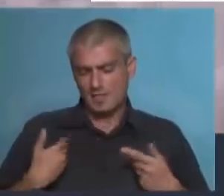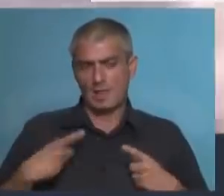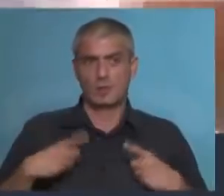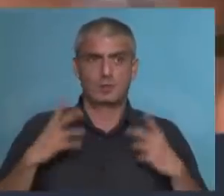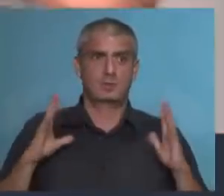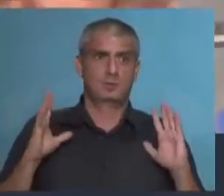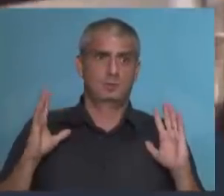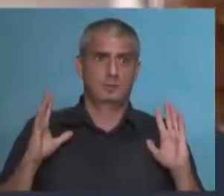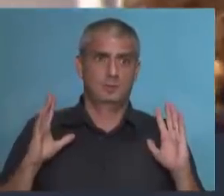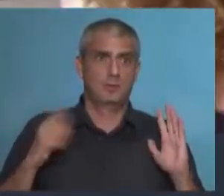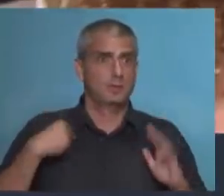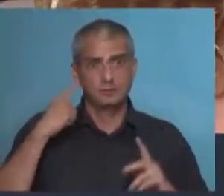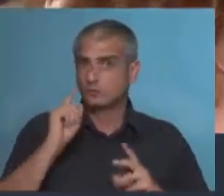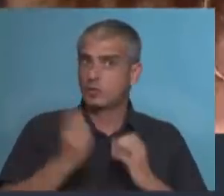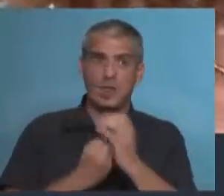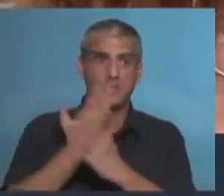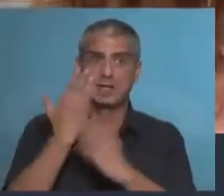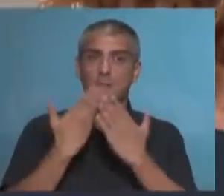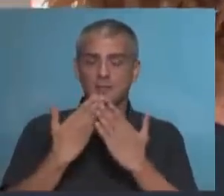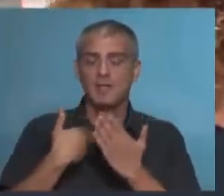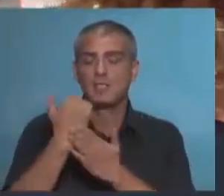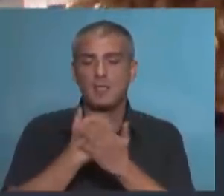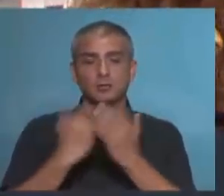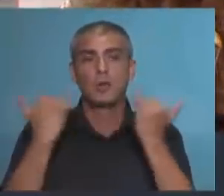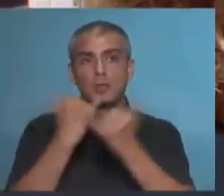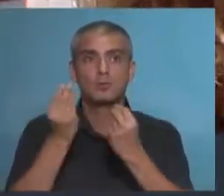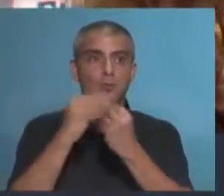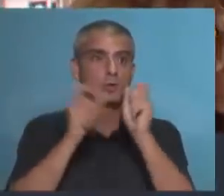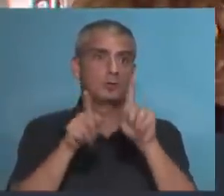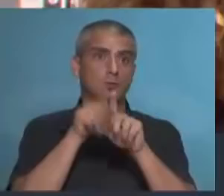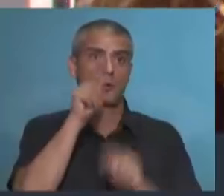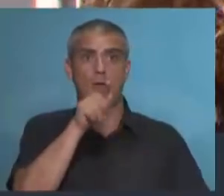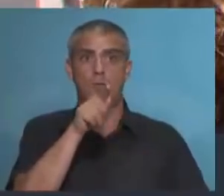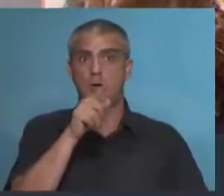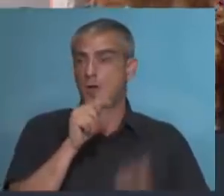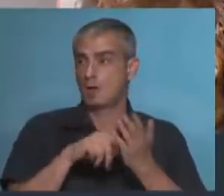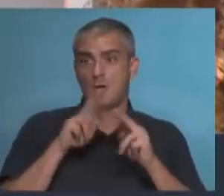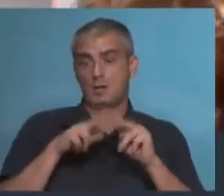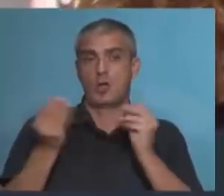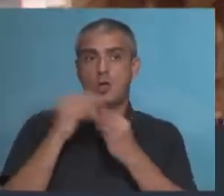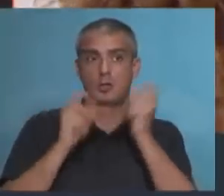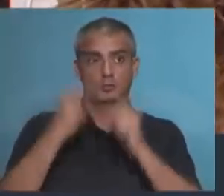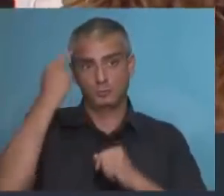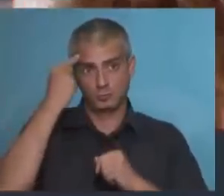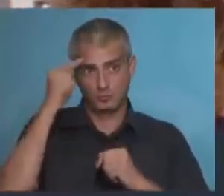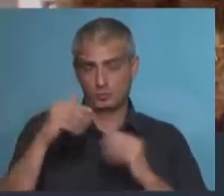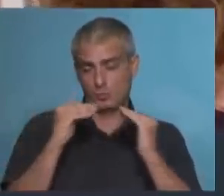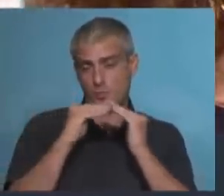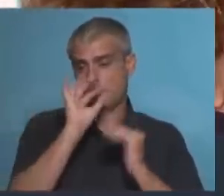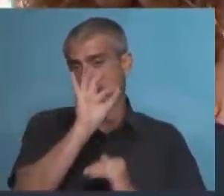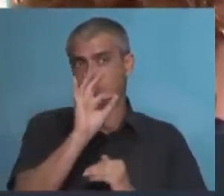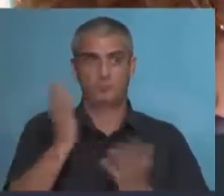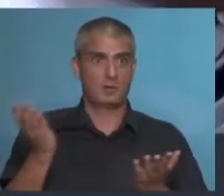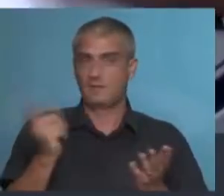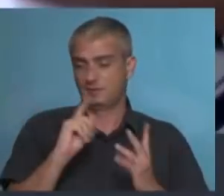חושב שאם לא נקים בית כנסת, נחסוך טעויות מעוד אנשים כמוך, כי אחרת עוד אנשים יחשבו שפה מקום מתאים להם וזה